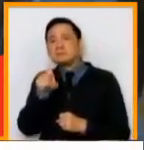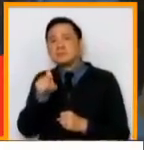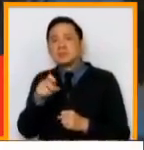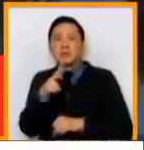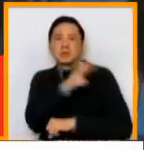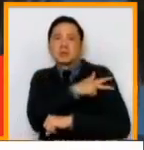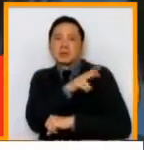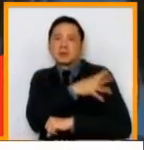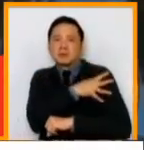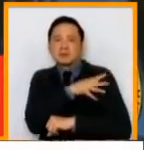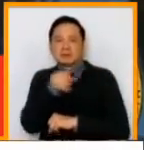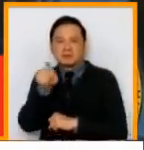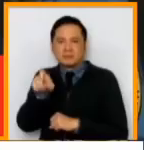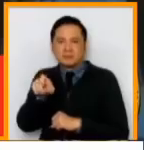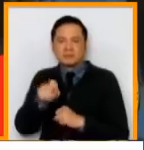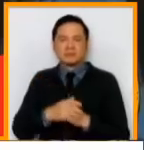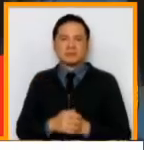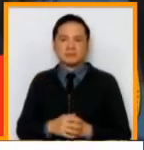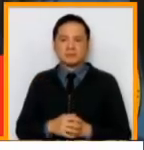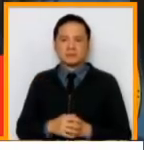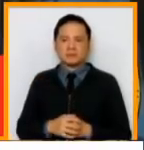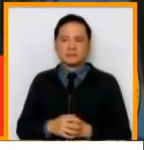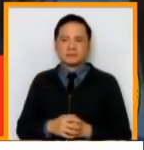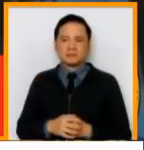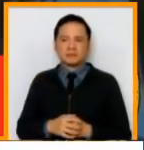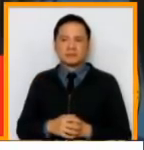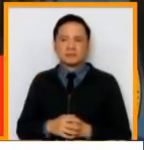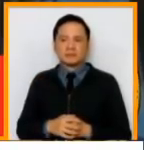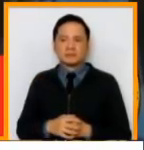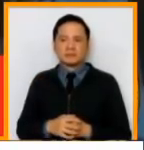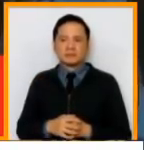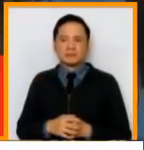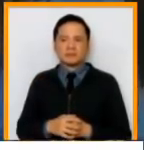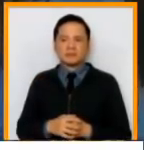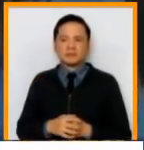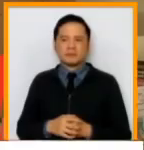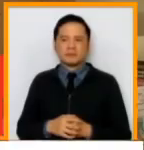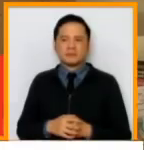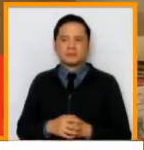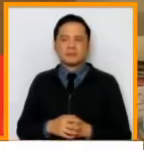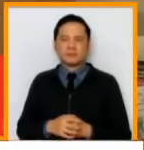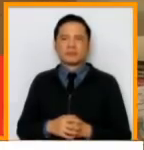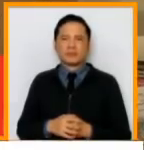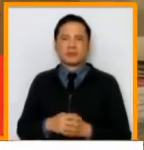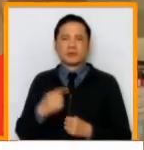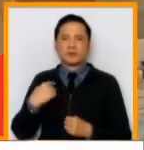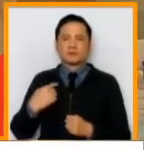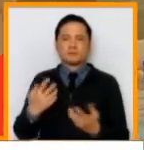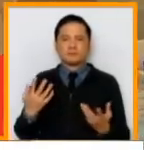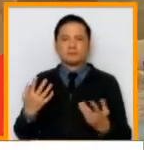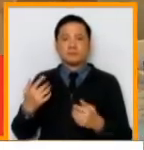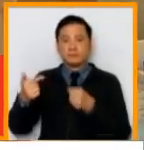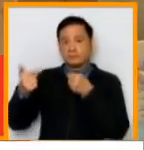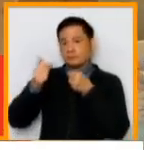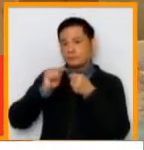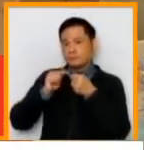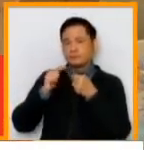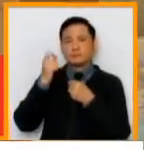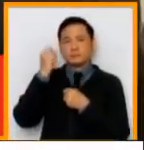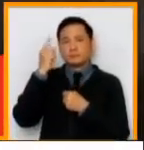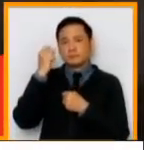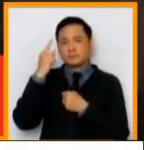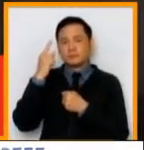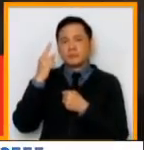Iasya sa tabi natin yung una nating mga pangangailangan. Ang tanong, kailangan na ba ng booster